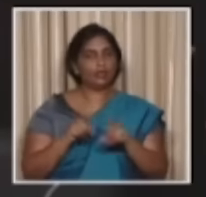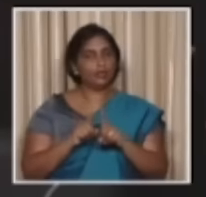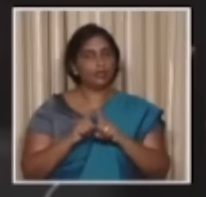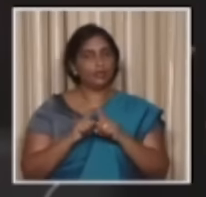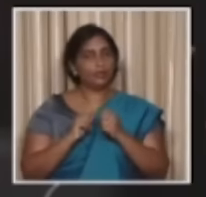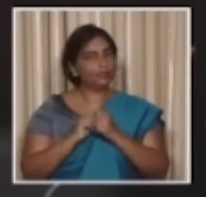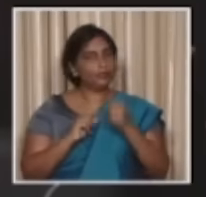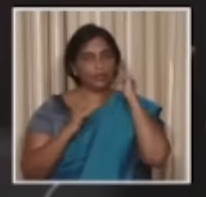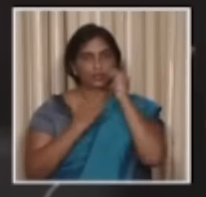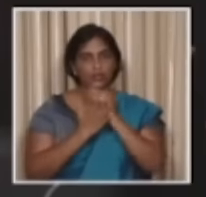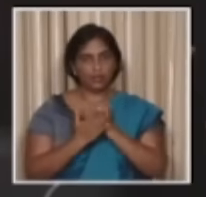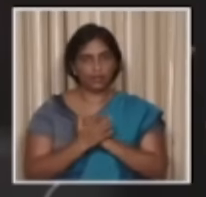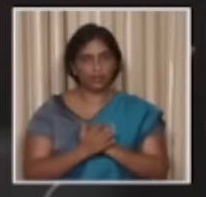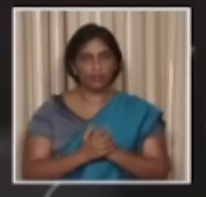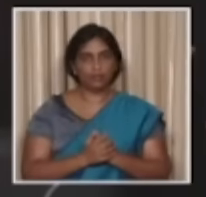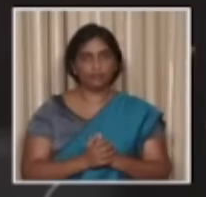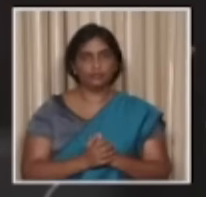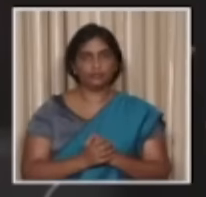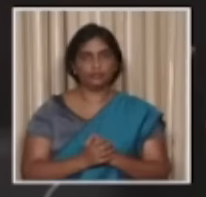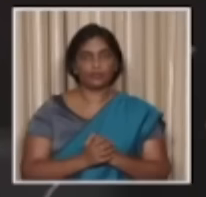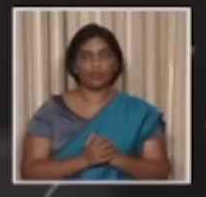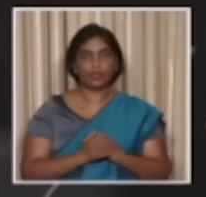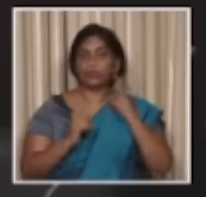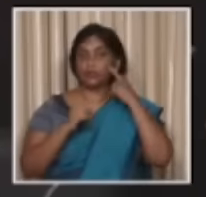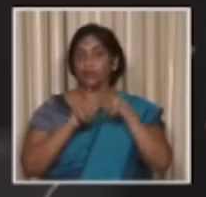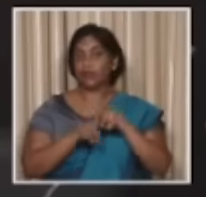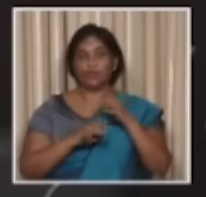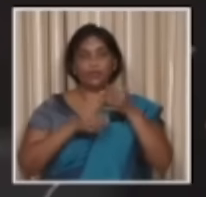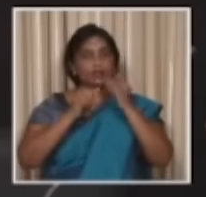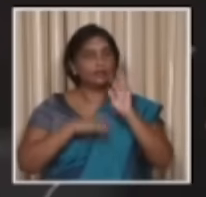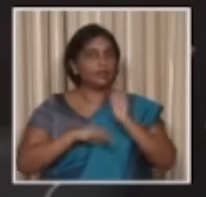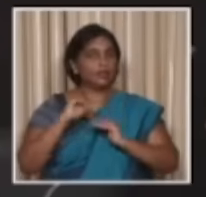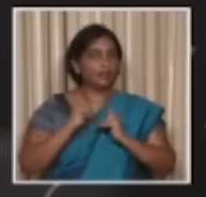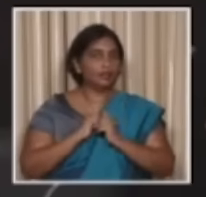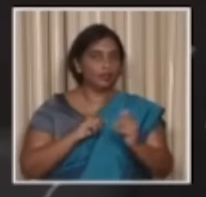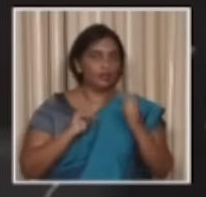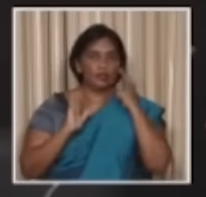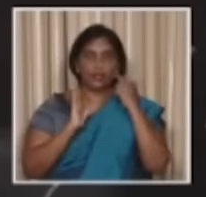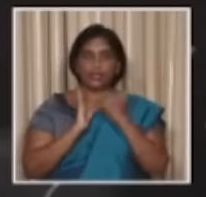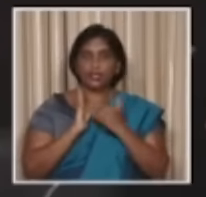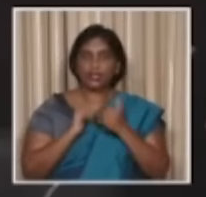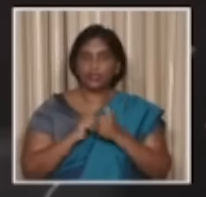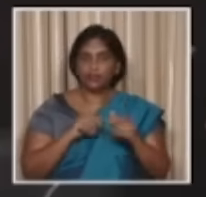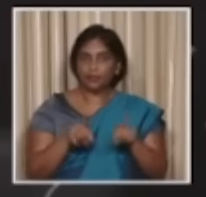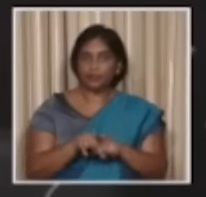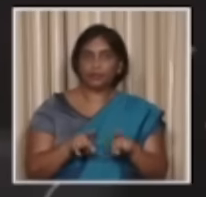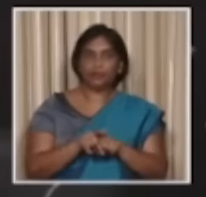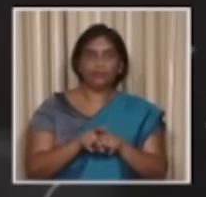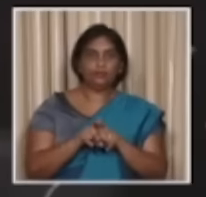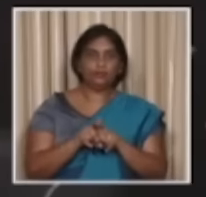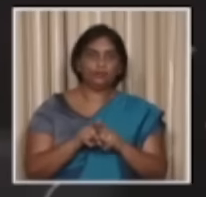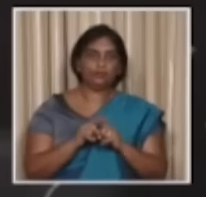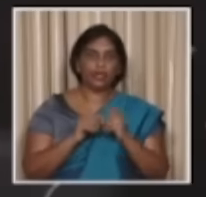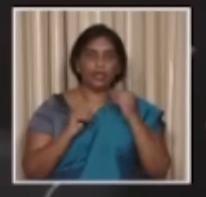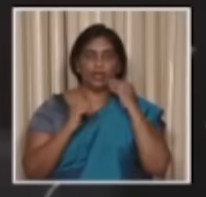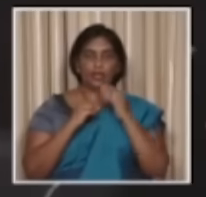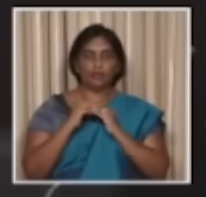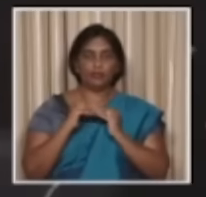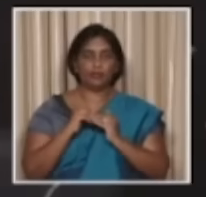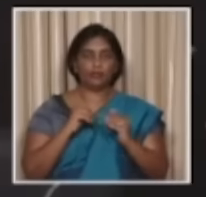අංශා නිසි මාර්ගයේ නිසි ක්‍රියාවේද ක්‍රියාමාර්ග අනුගමනය නොකිරීම සිද්ධ වෙනවා. විශාල වශයෙන්